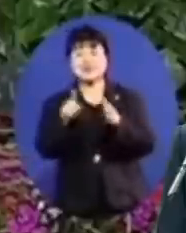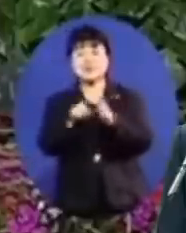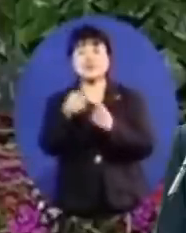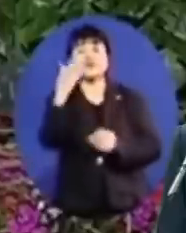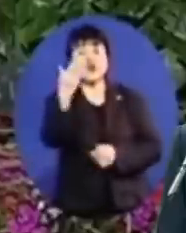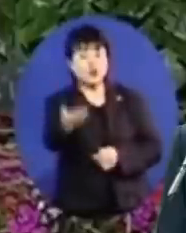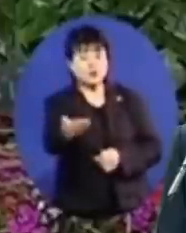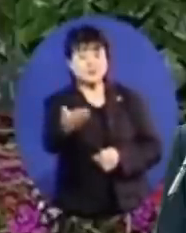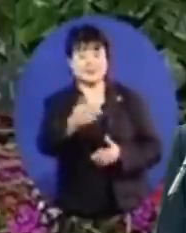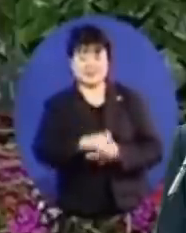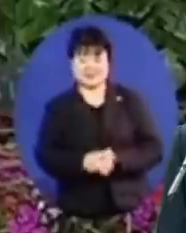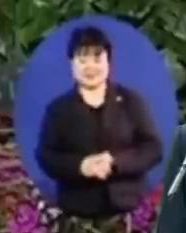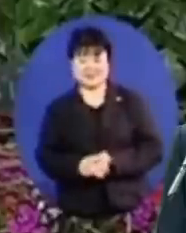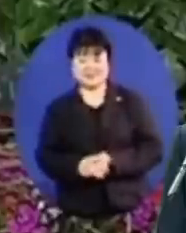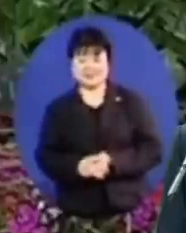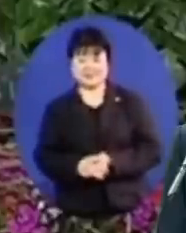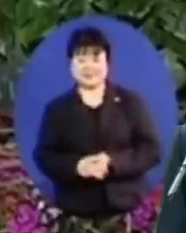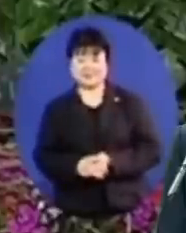여러분은